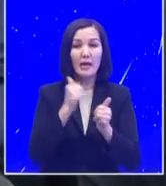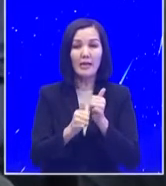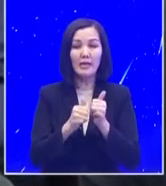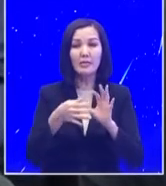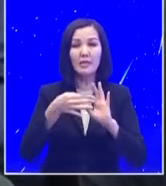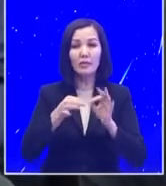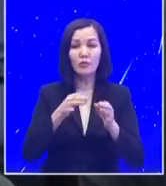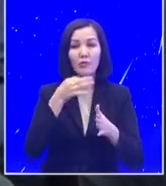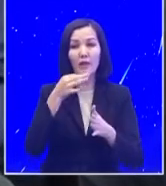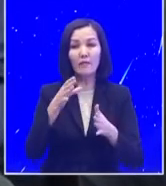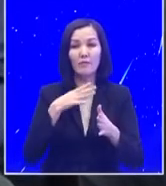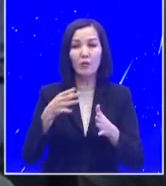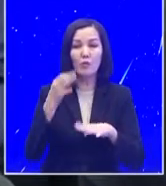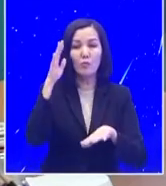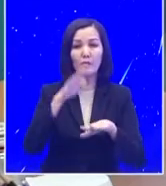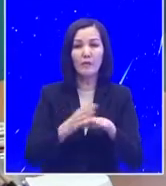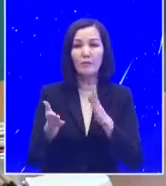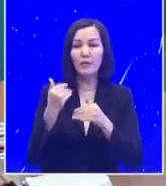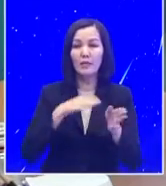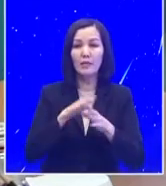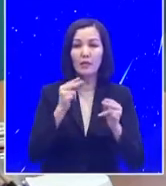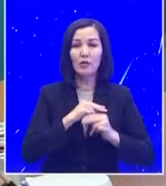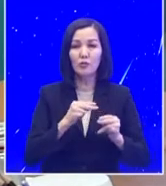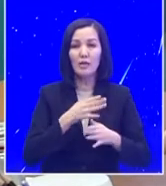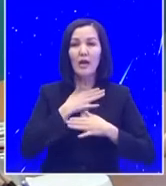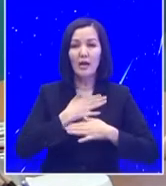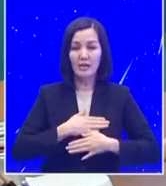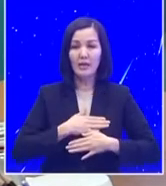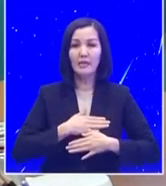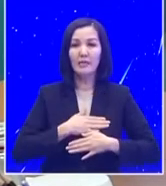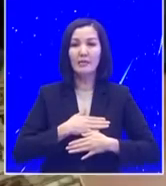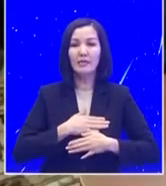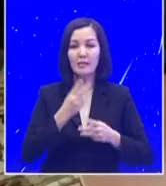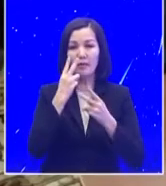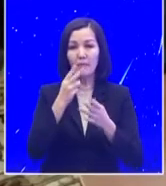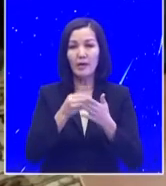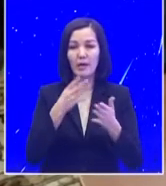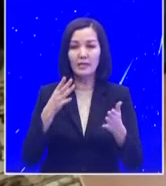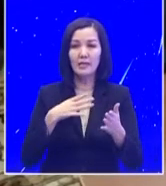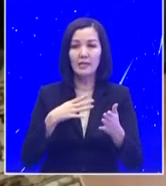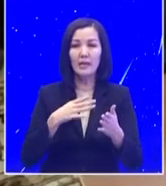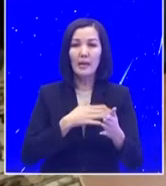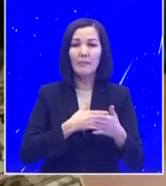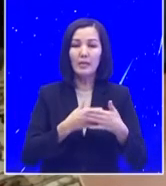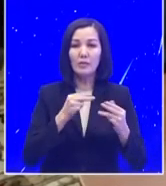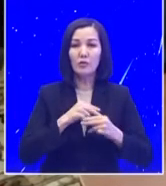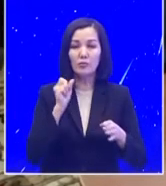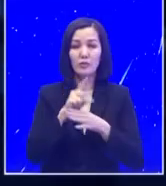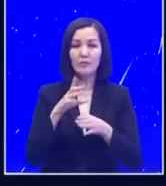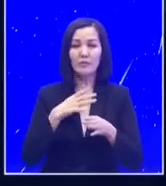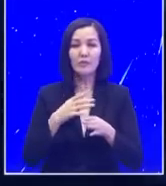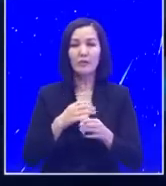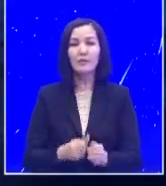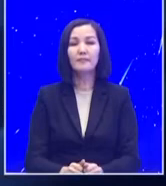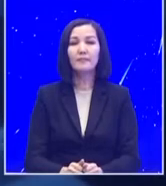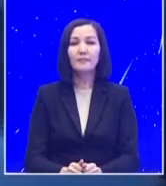түшінді жауап берілді. Облыс әкімі былтыр атқарылған жұмыстарға қанағаттанарлық деген баға беріп, биыл да белсенді жұмыс атқаруды тапсырды.